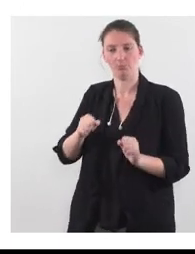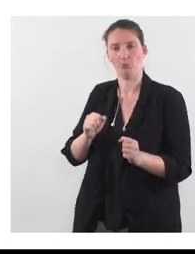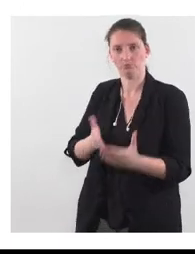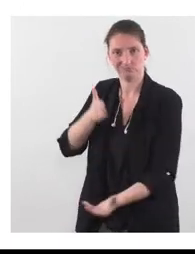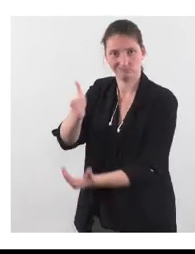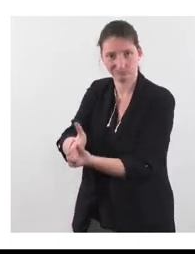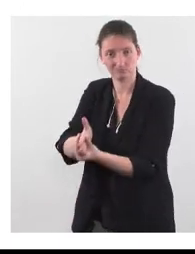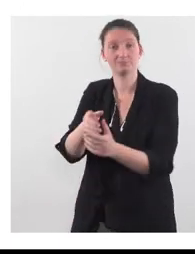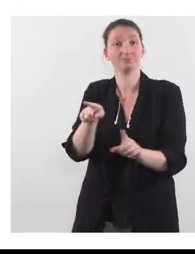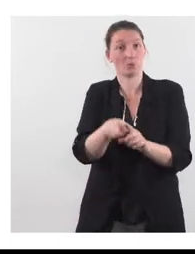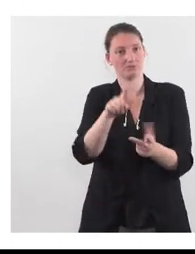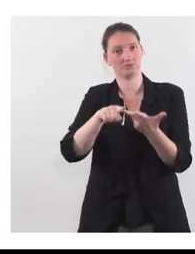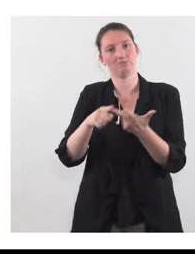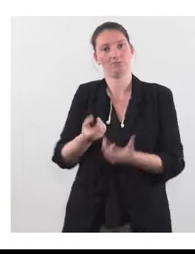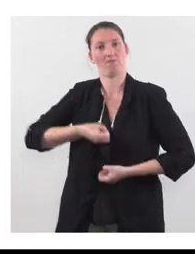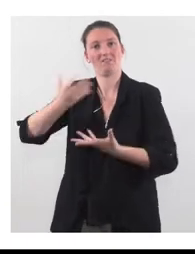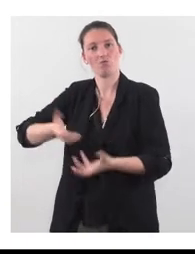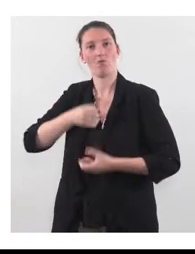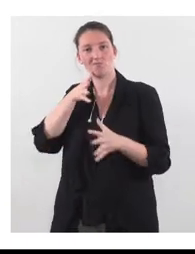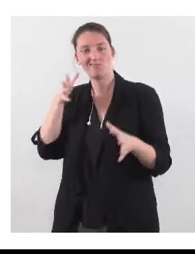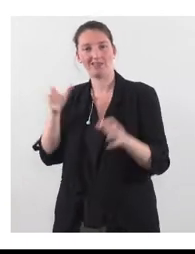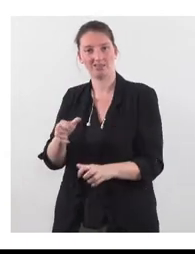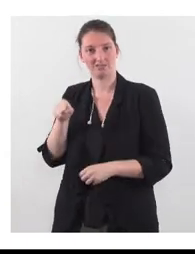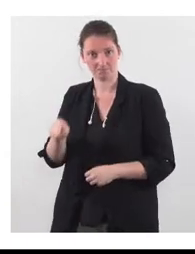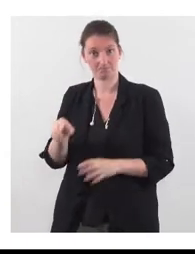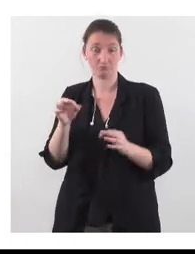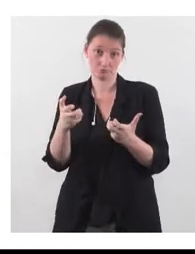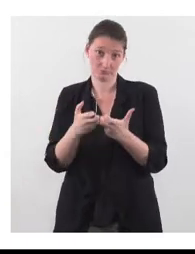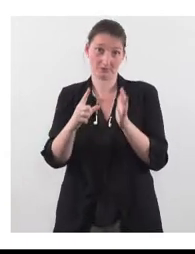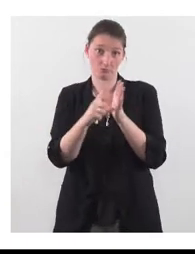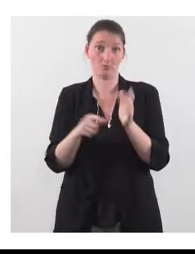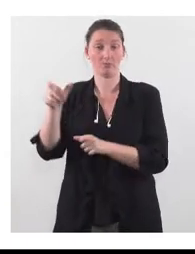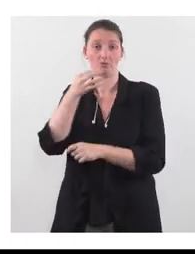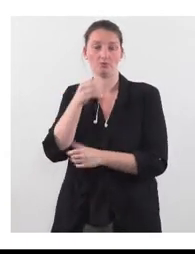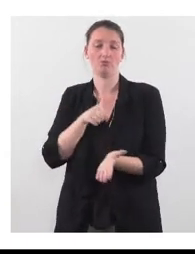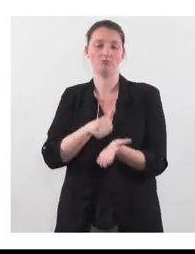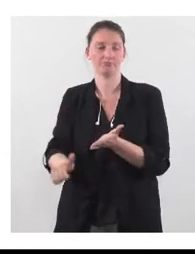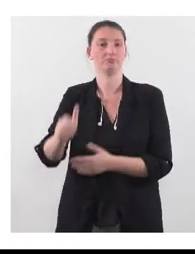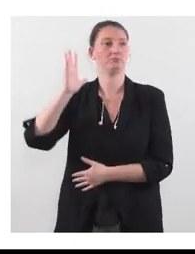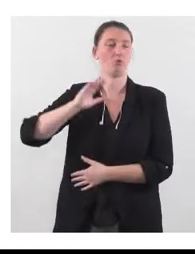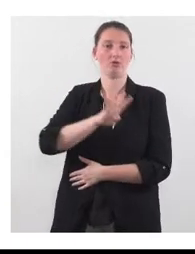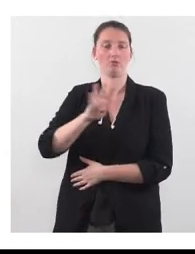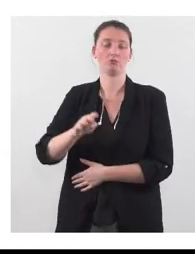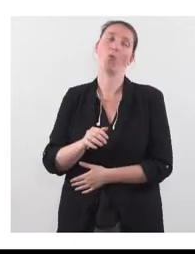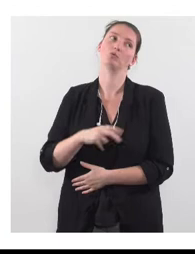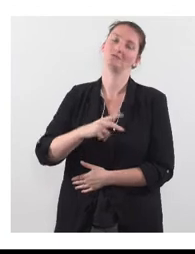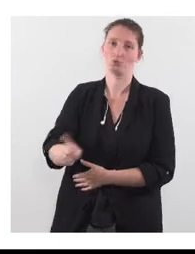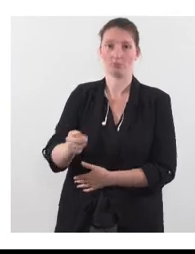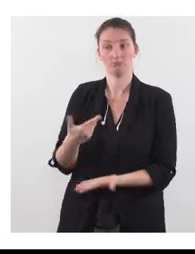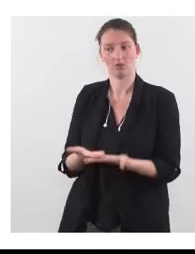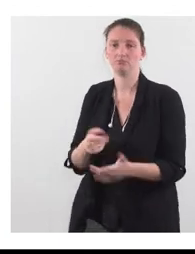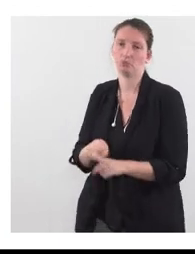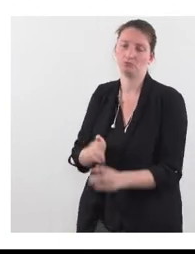sur les discours de haine, en ce compris la loi sur le négationnisme du génocide commis par le régime nazi durant la Seconde Guerre mondiale.